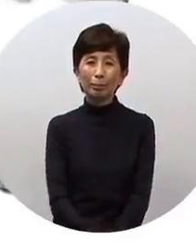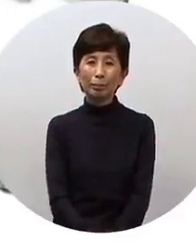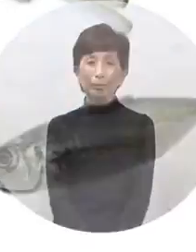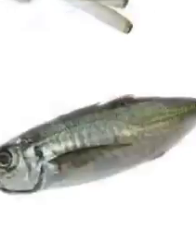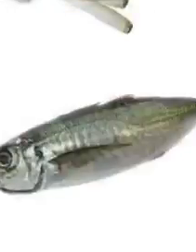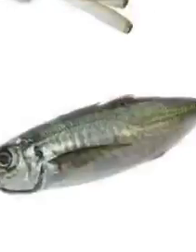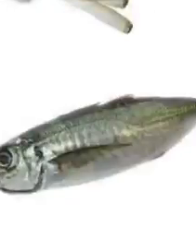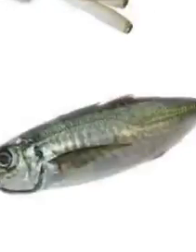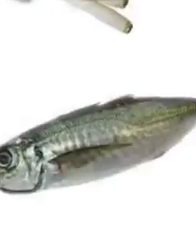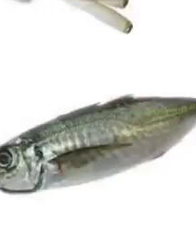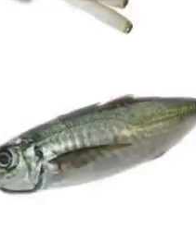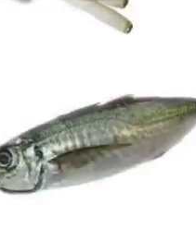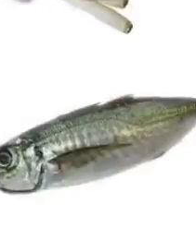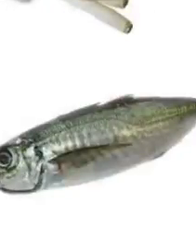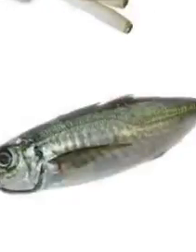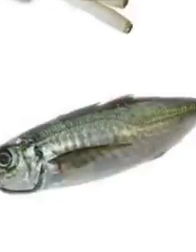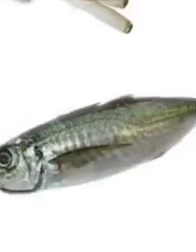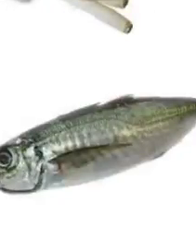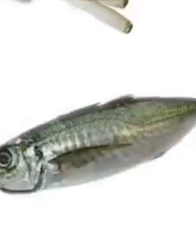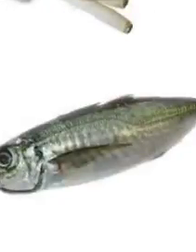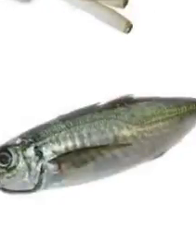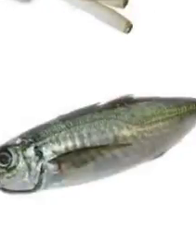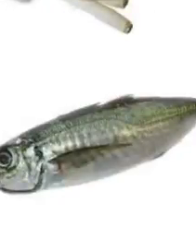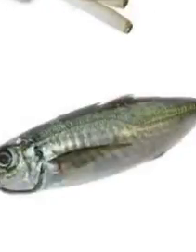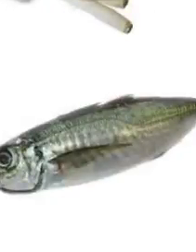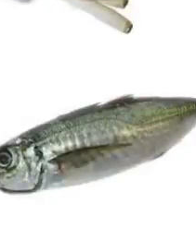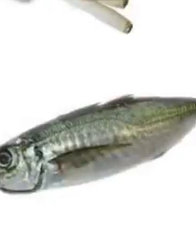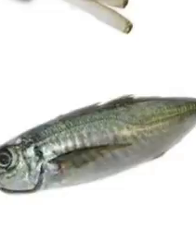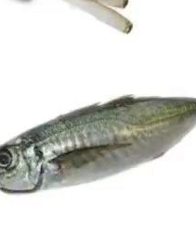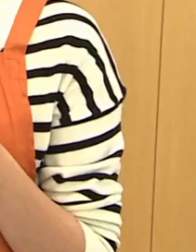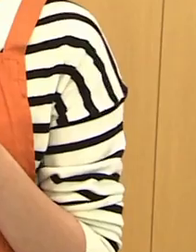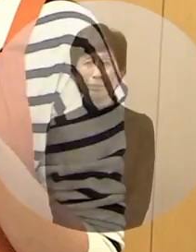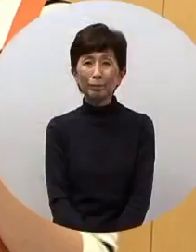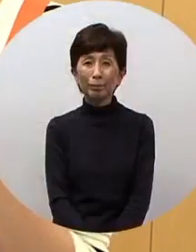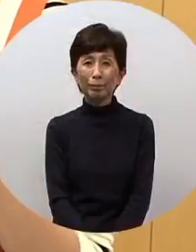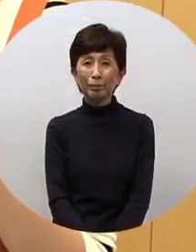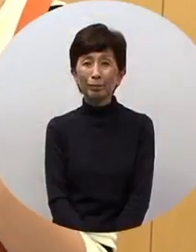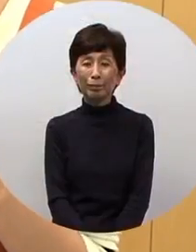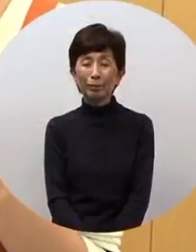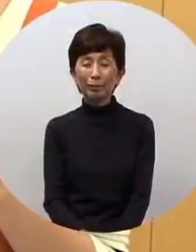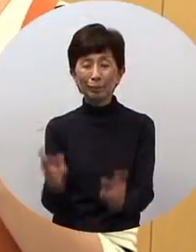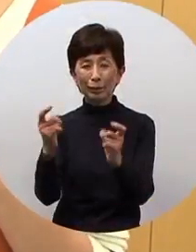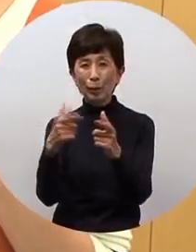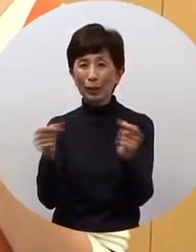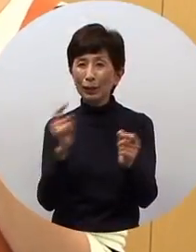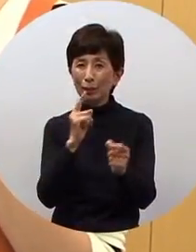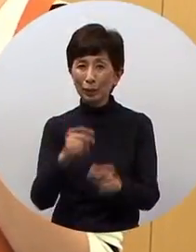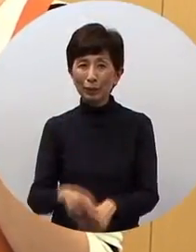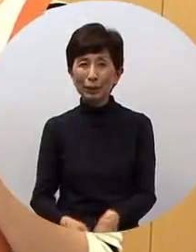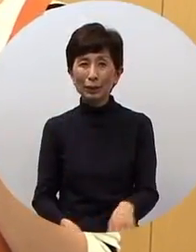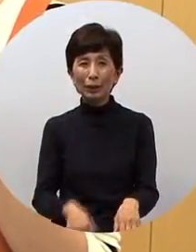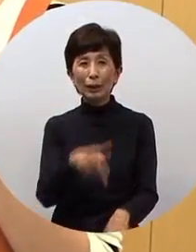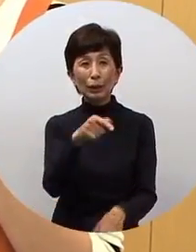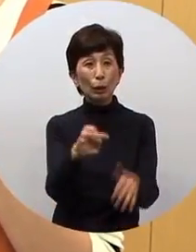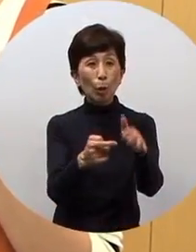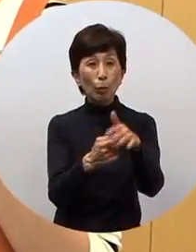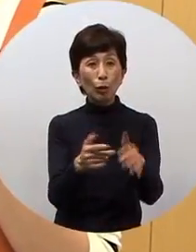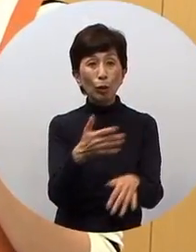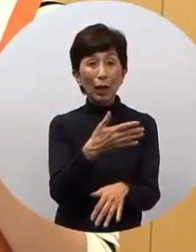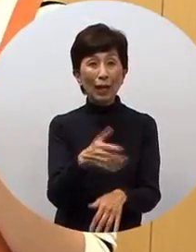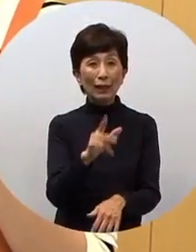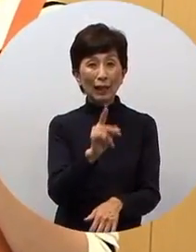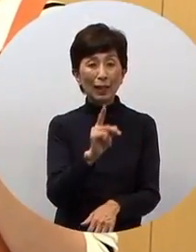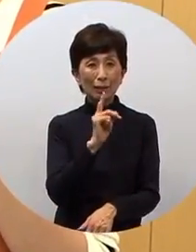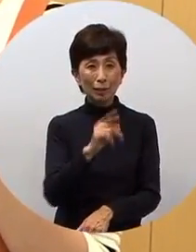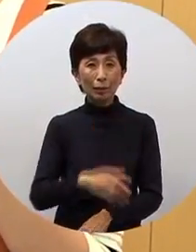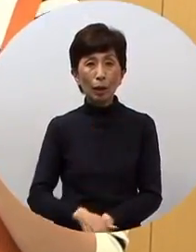3食材で簡単クッキング、藤沢ご飯。皆さんこんにちは、渡辺聡子です。 下村海花です。